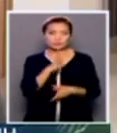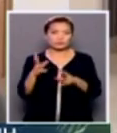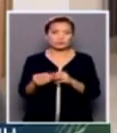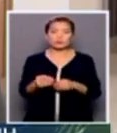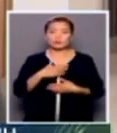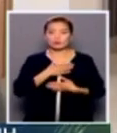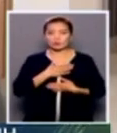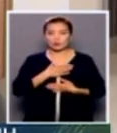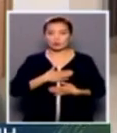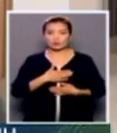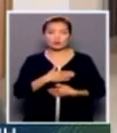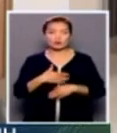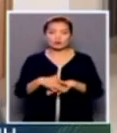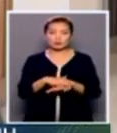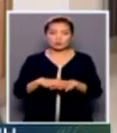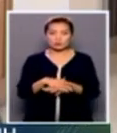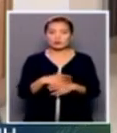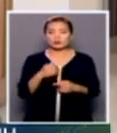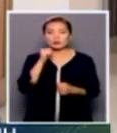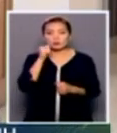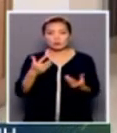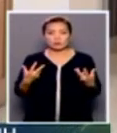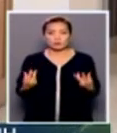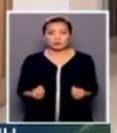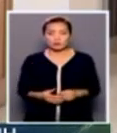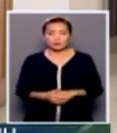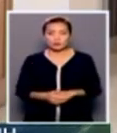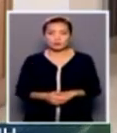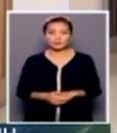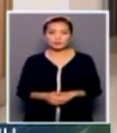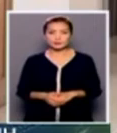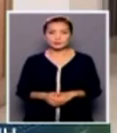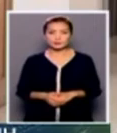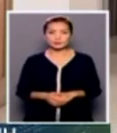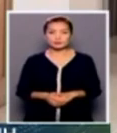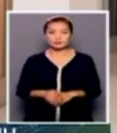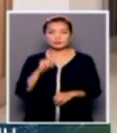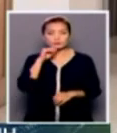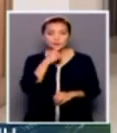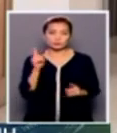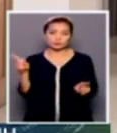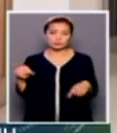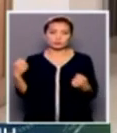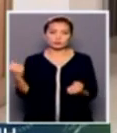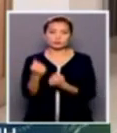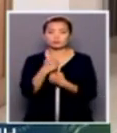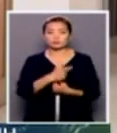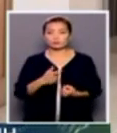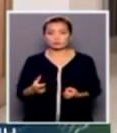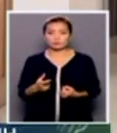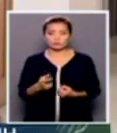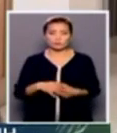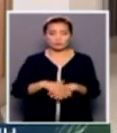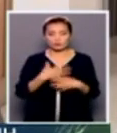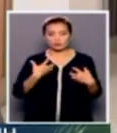барлығы сол еліміздің кешегі тәуелсіз елдің экономикасының негізін қалаған, осы ел